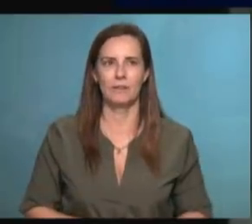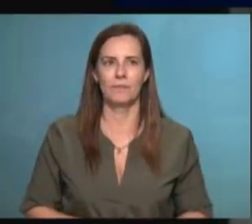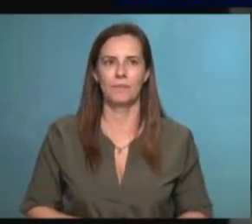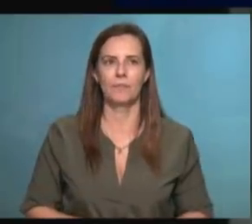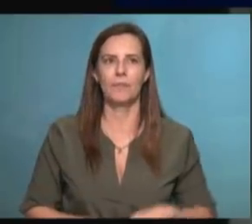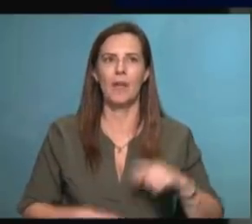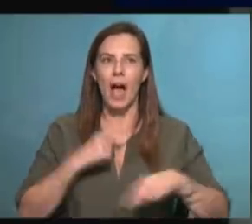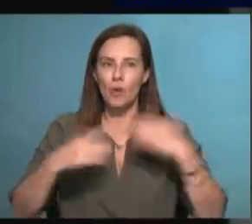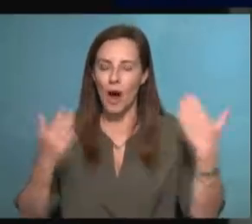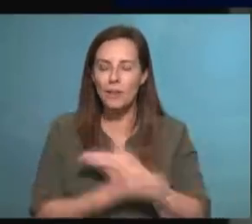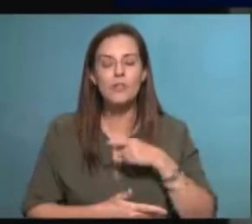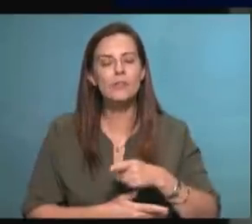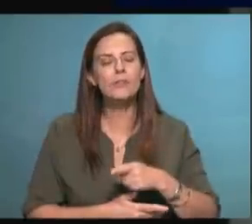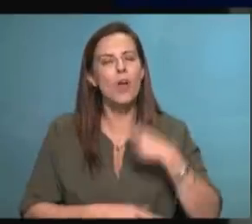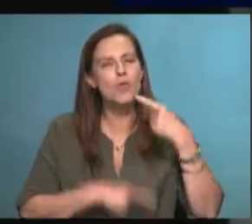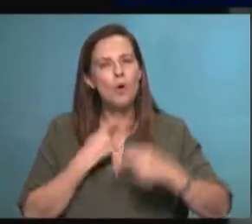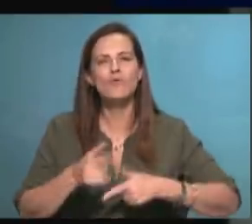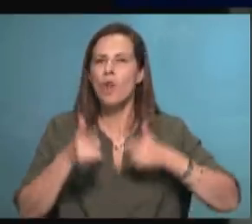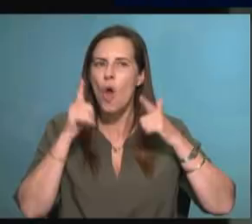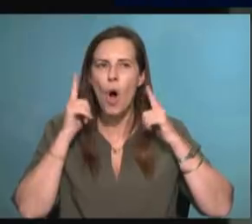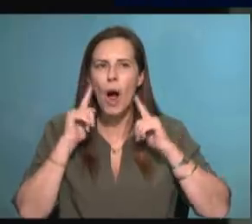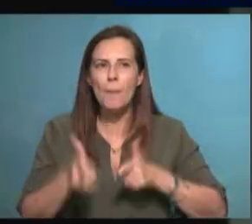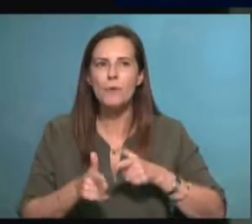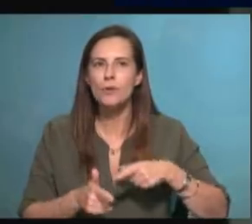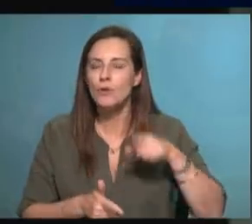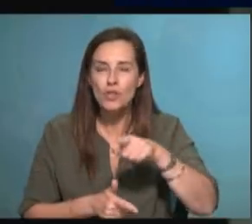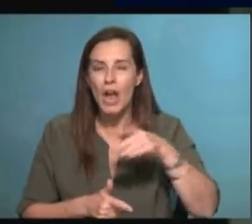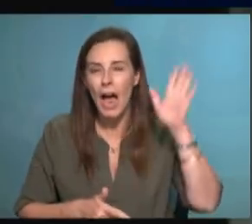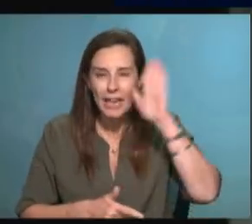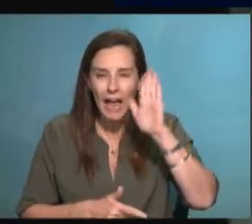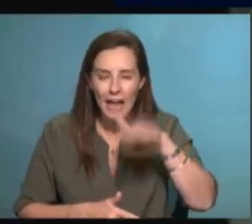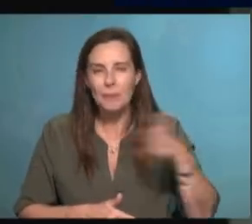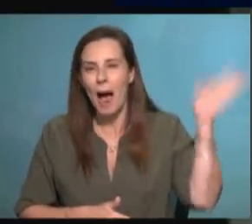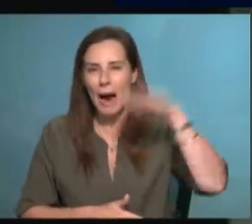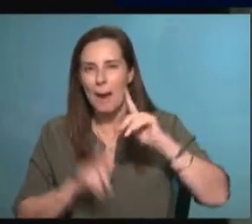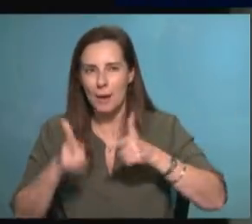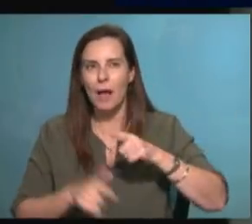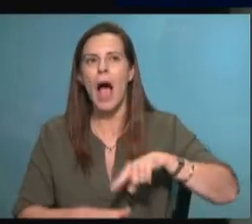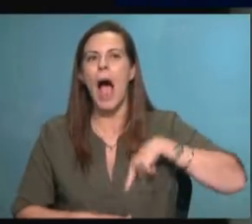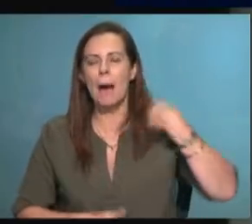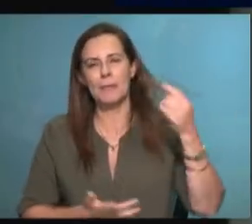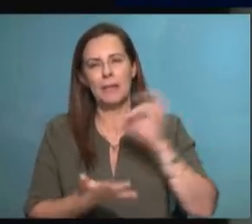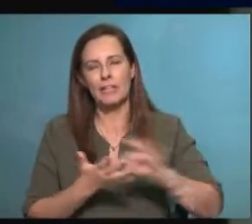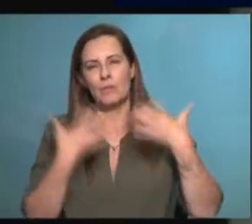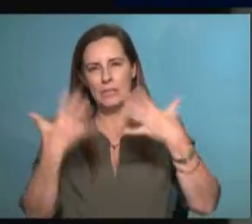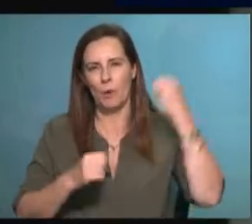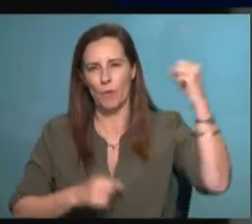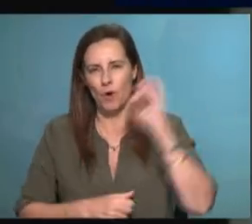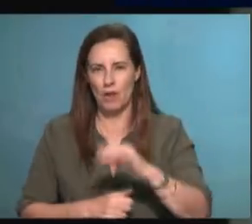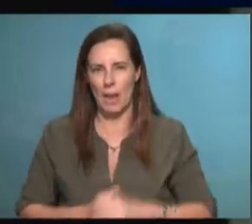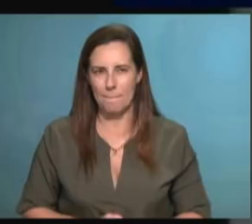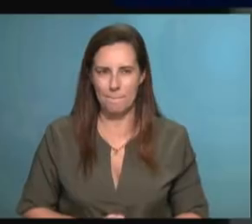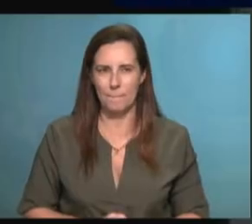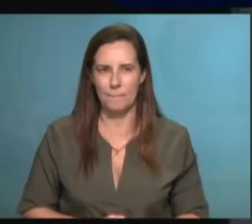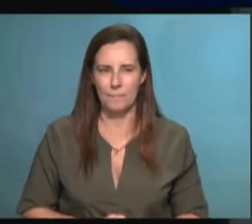הדור החדש הזה הוא דור לוחמים שאתם עוד אחרי המלחמה הרבה זמן תכתבו את האגדות שלהם. בכל זאת, אדוני, על חלקה השני